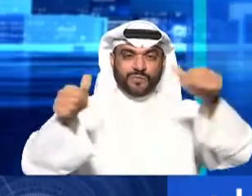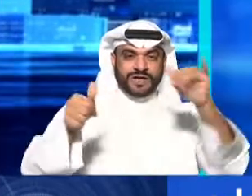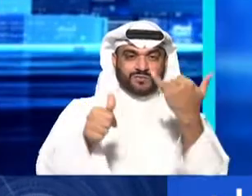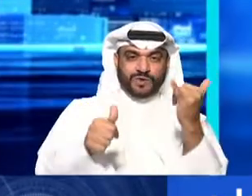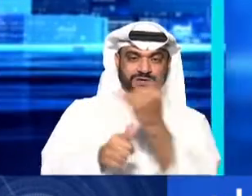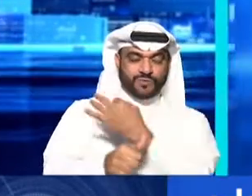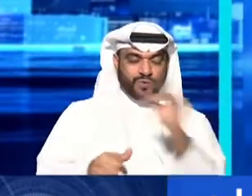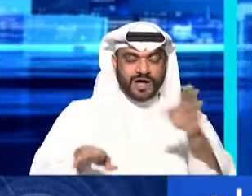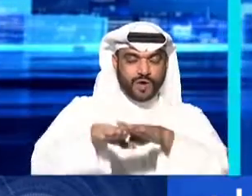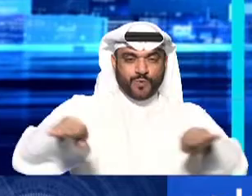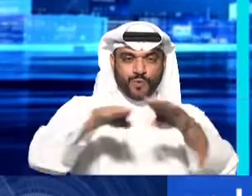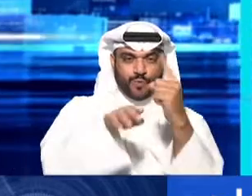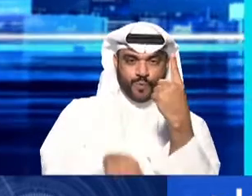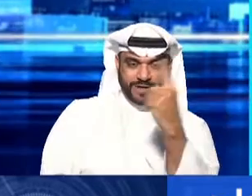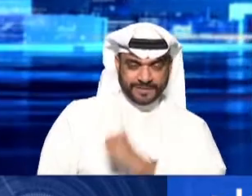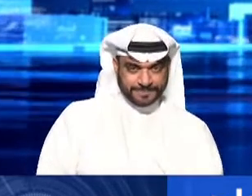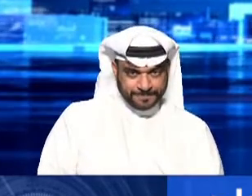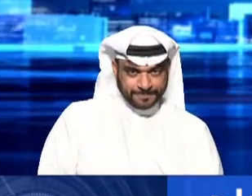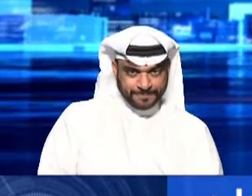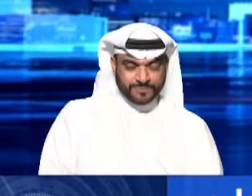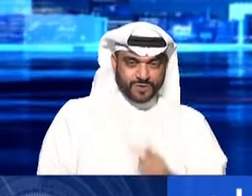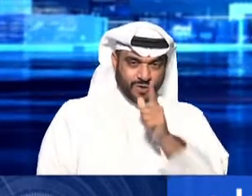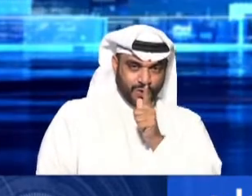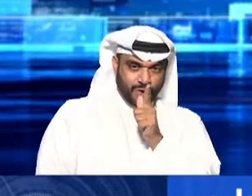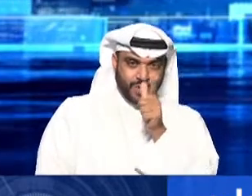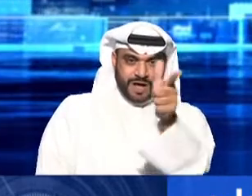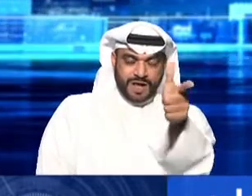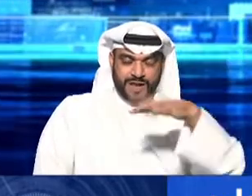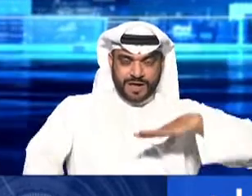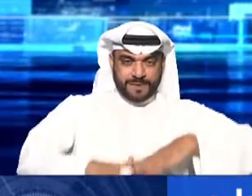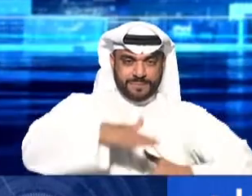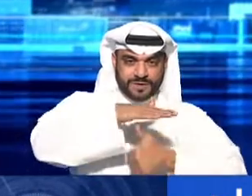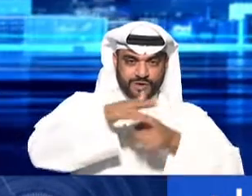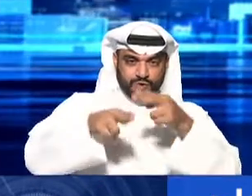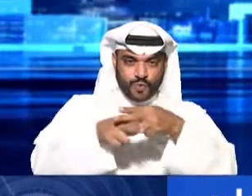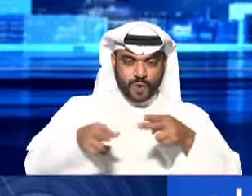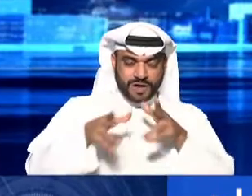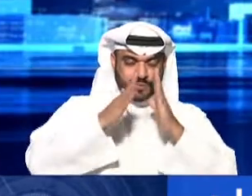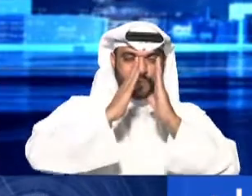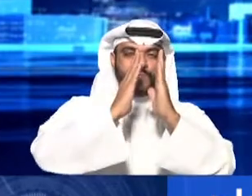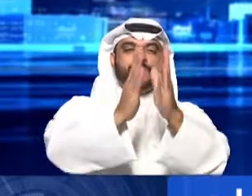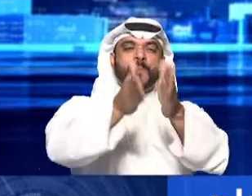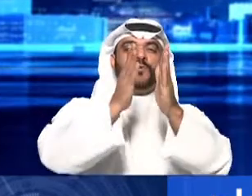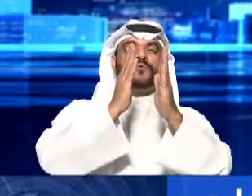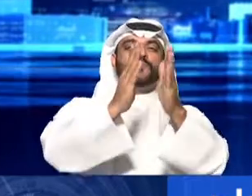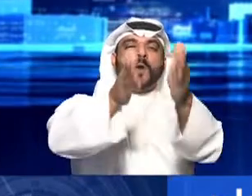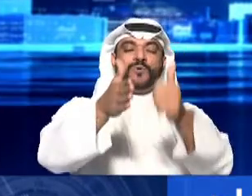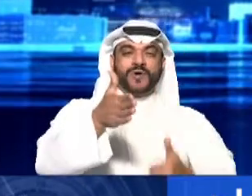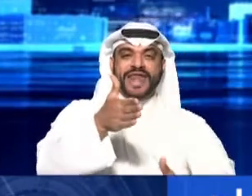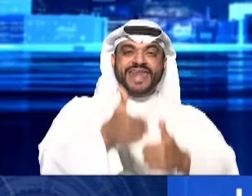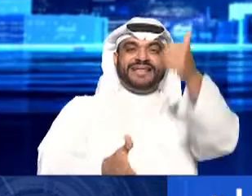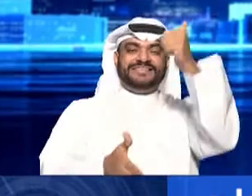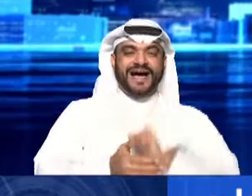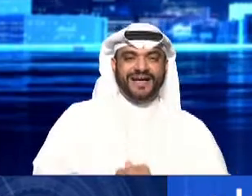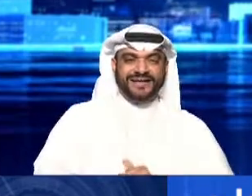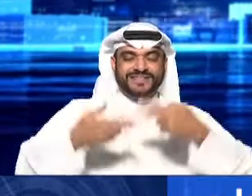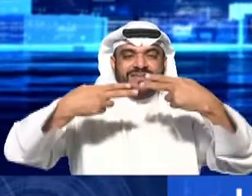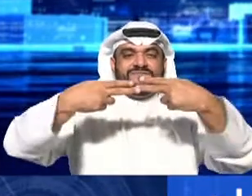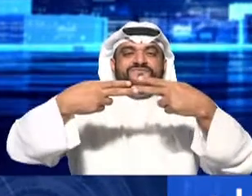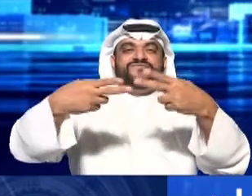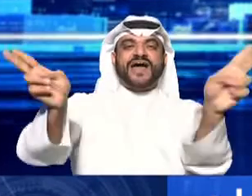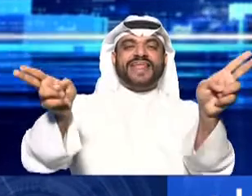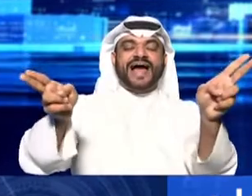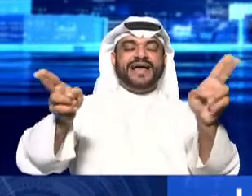التعاون ووحدته. كما أعرب فيها سموه رعاه الله عن خالص تهانيه بنجاح افتتاح دورة كأس